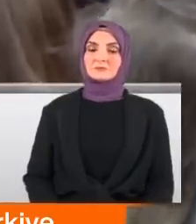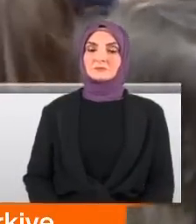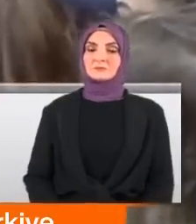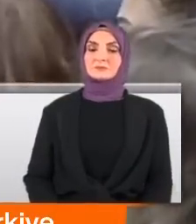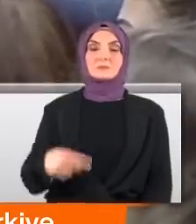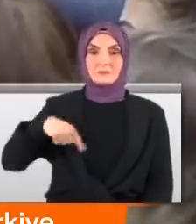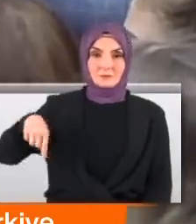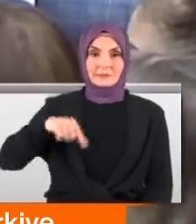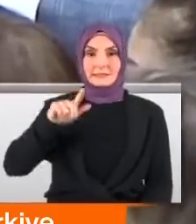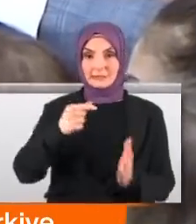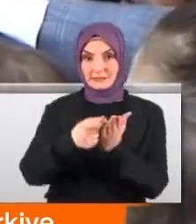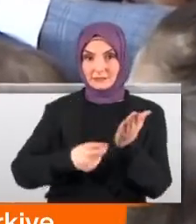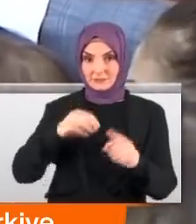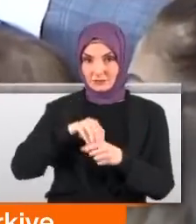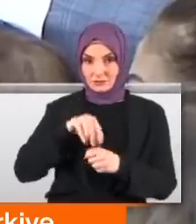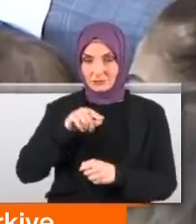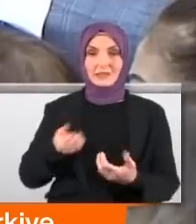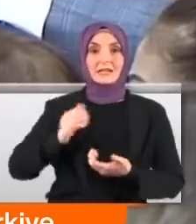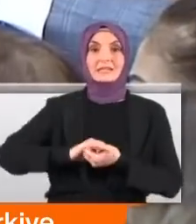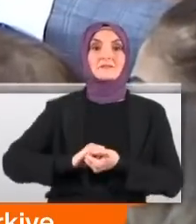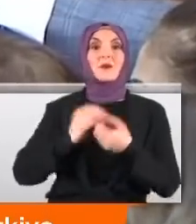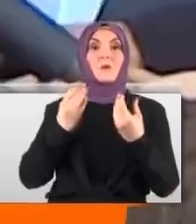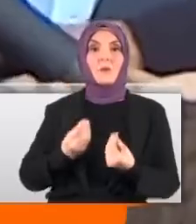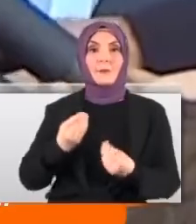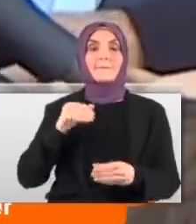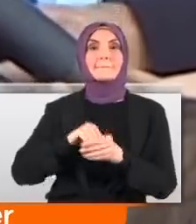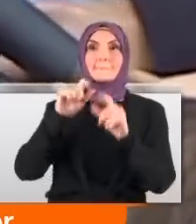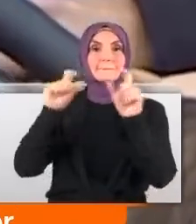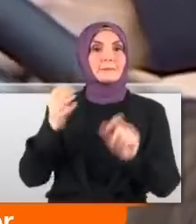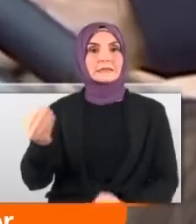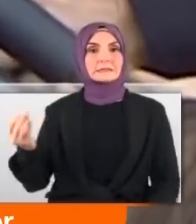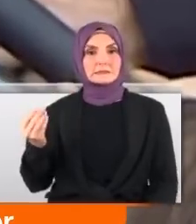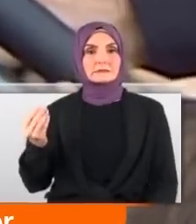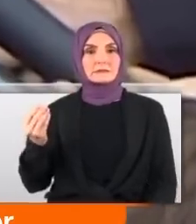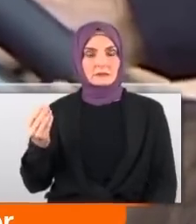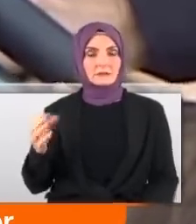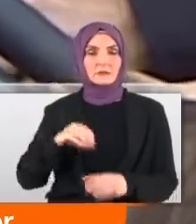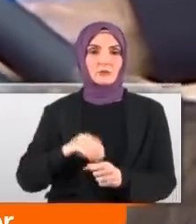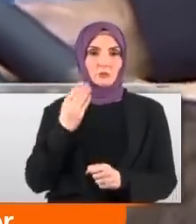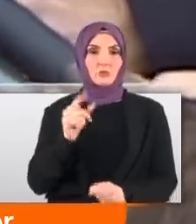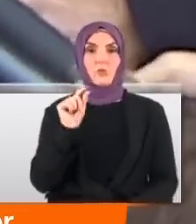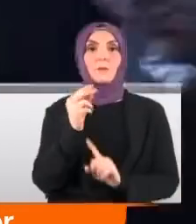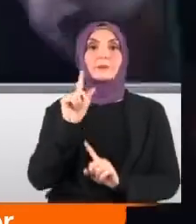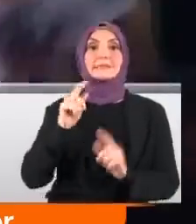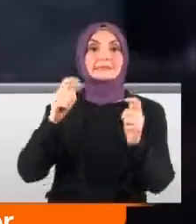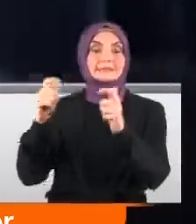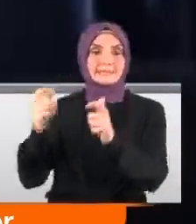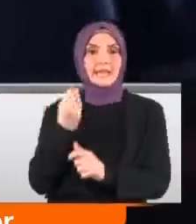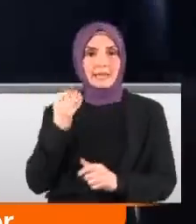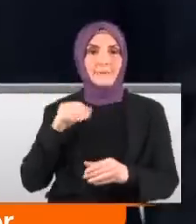Biz listelerimizde ittifak içinde bulunmuş olduğumuz partilere yer verdik. 11 ilde İYİ Parti ile işbirliği yapıyoruz.